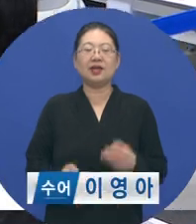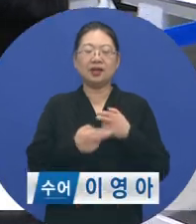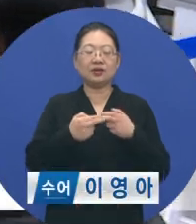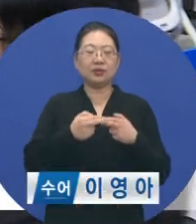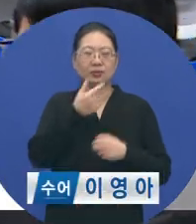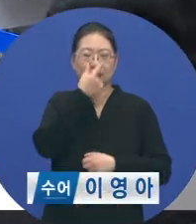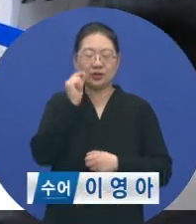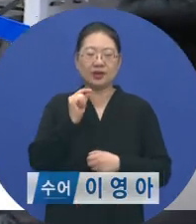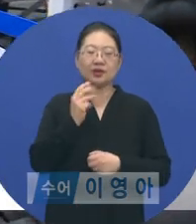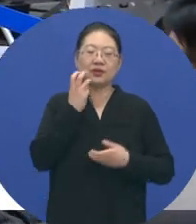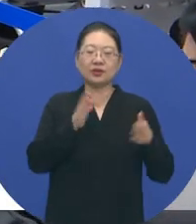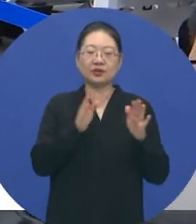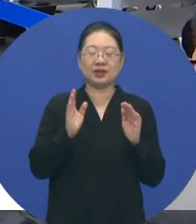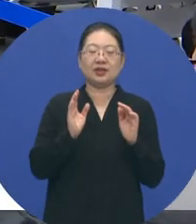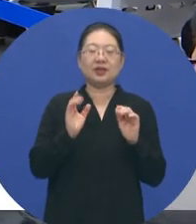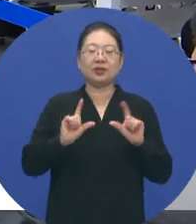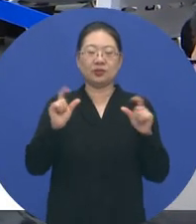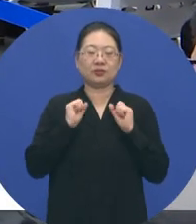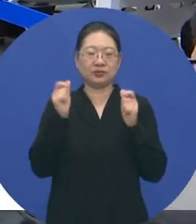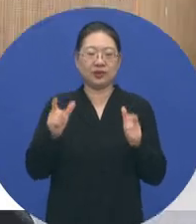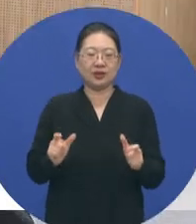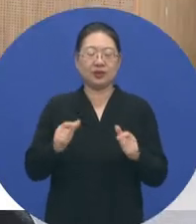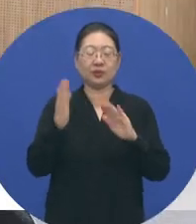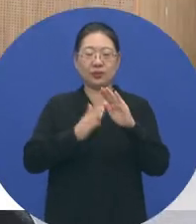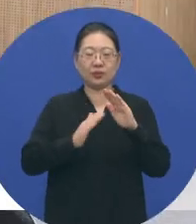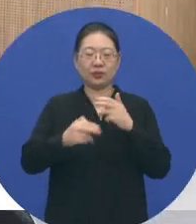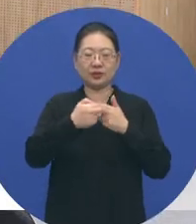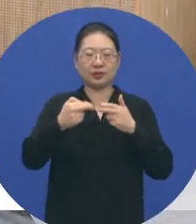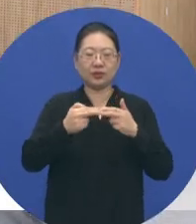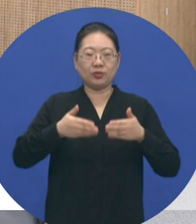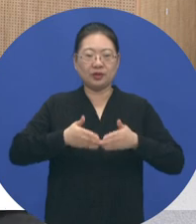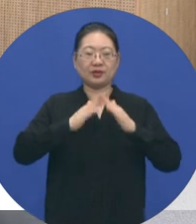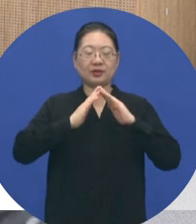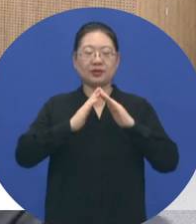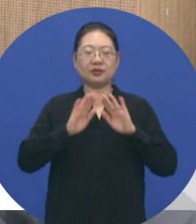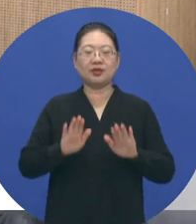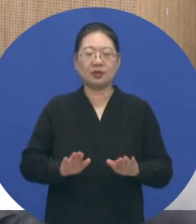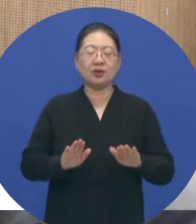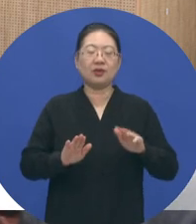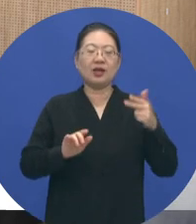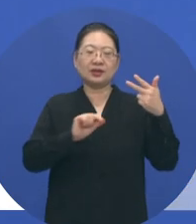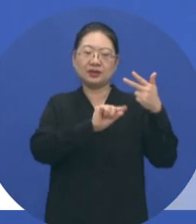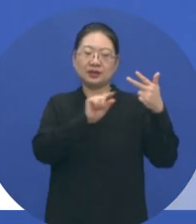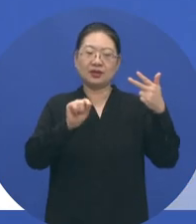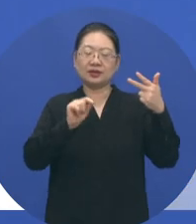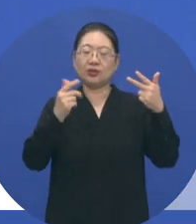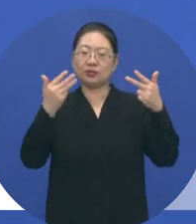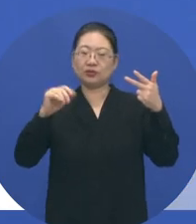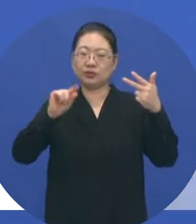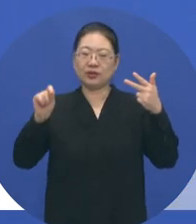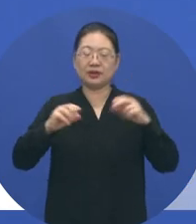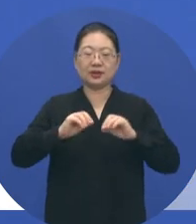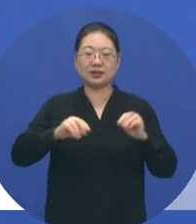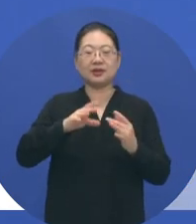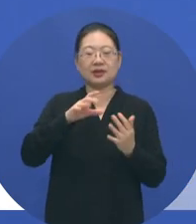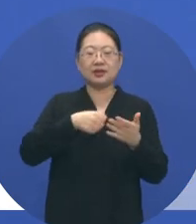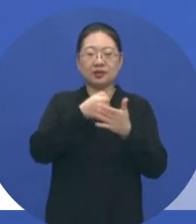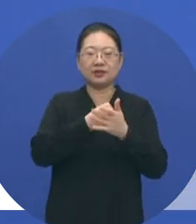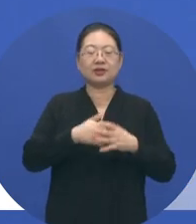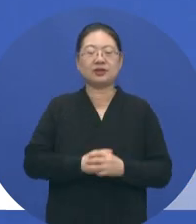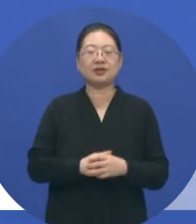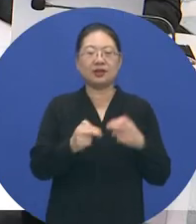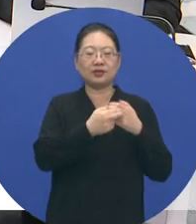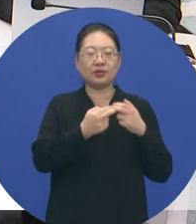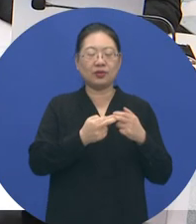의료 취약 지역인 경기 동북부에 공공의료원이 설립됩니다. 경기도는 올 3분기 최종 부지를 선정하고 의료와 돌봄을